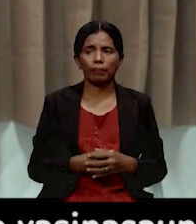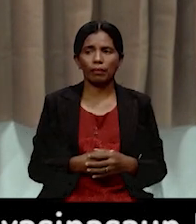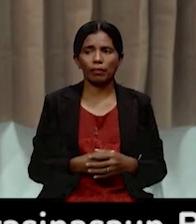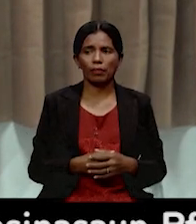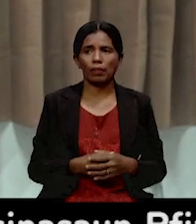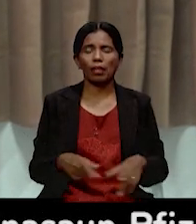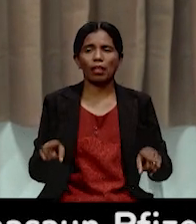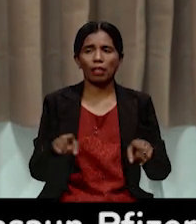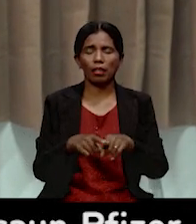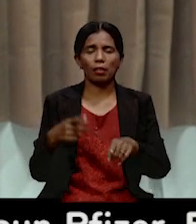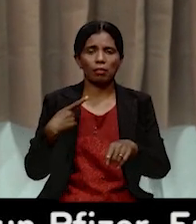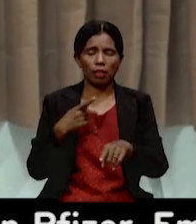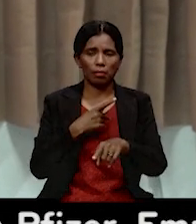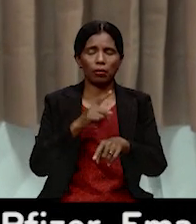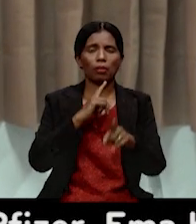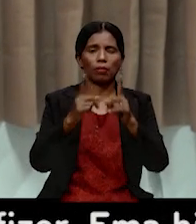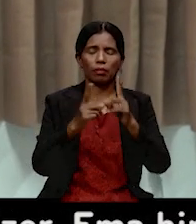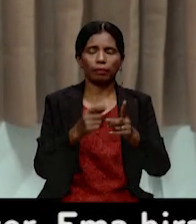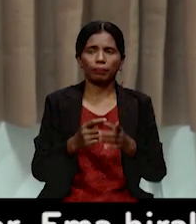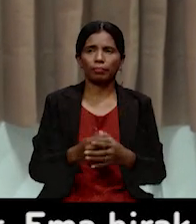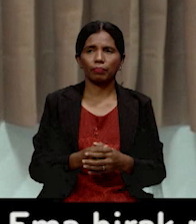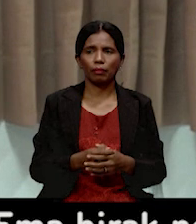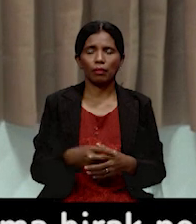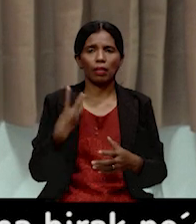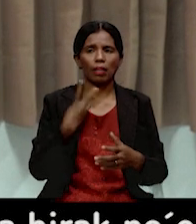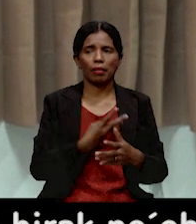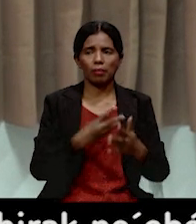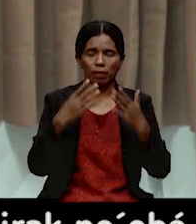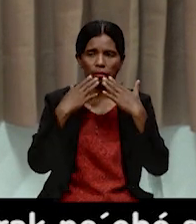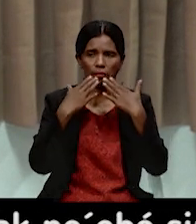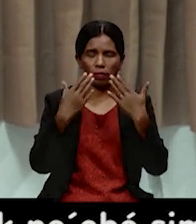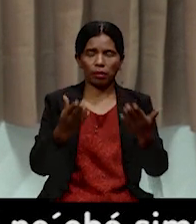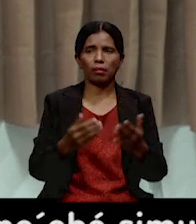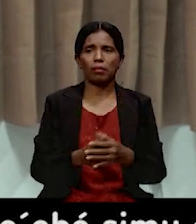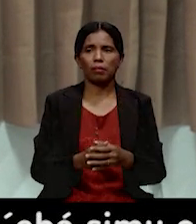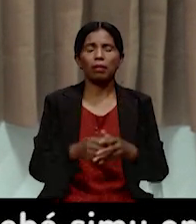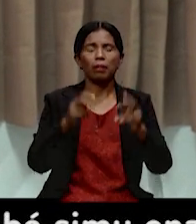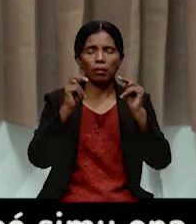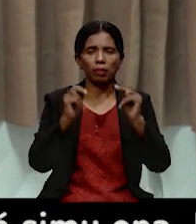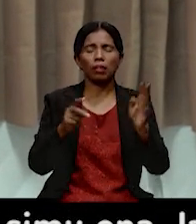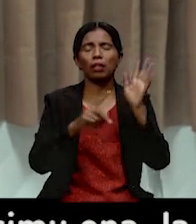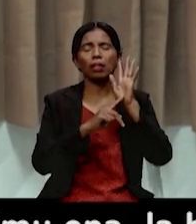parlamento kestiona ida ne ami agradece mas e precisa hatudu prova zida